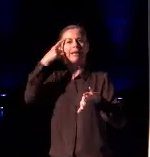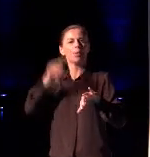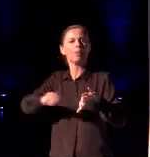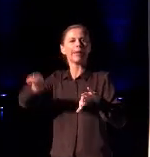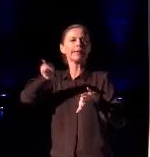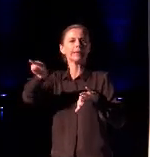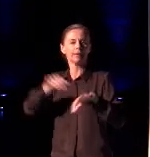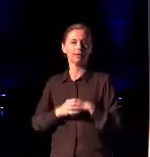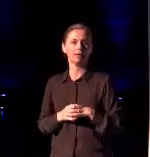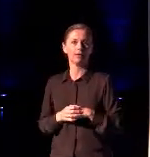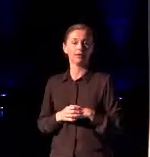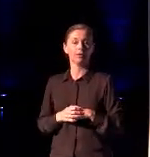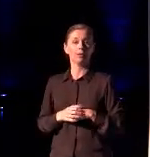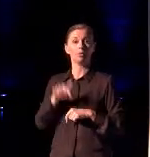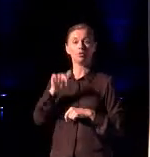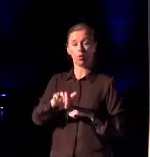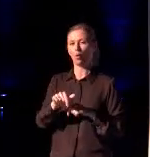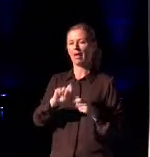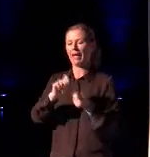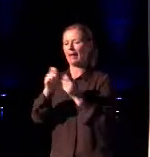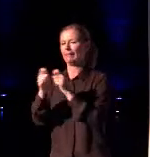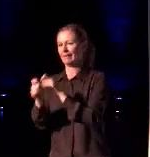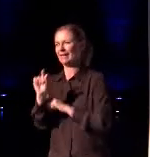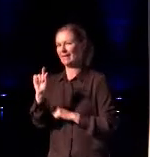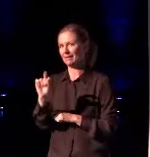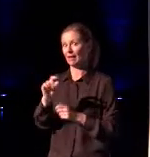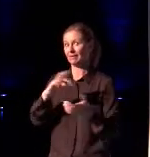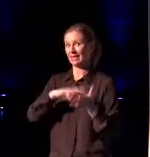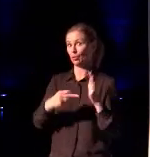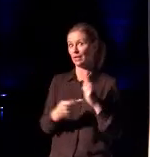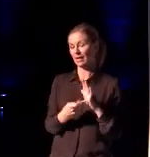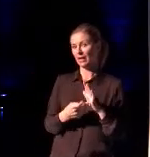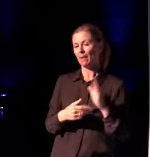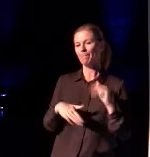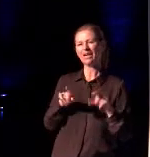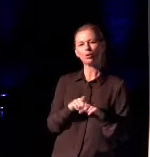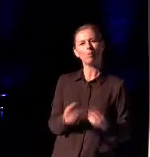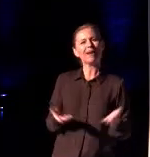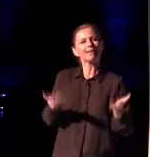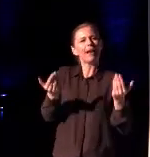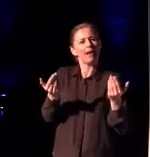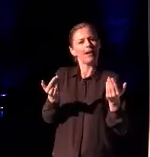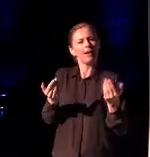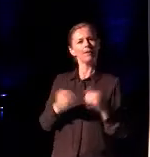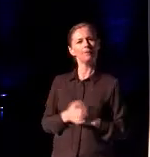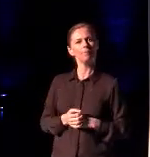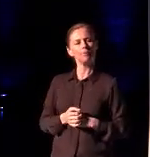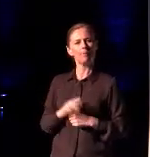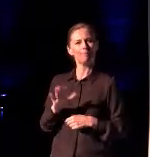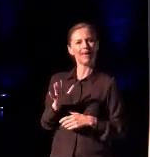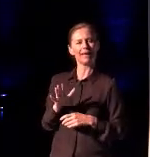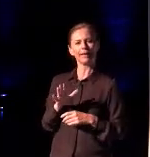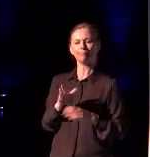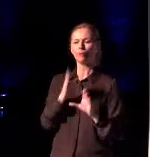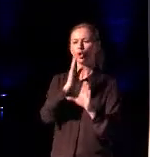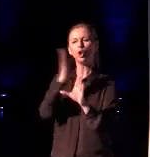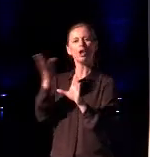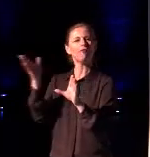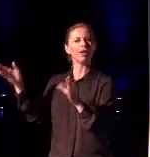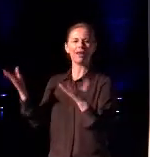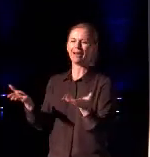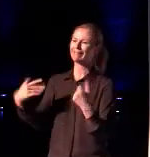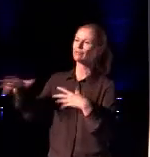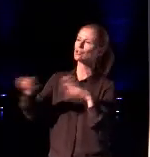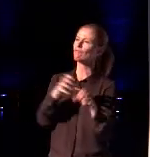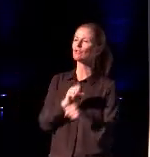opplæring. Nå har dette endret seg. Altså teknologien blir mer enkel egentlig. Mye mer hyllevare, den lettere å